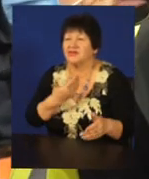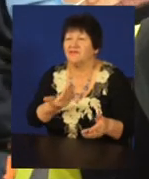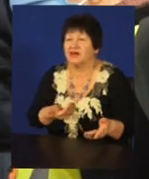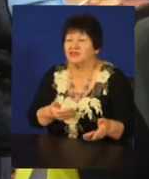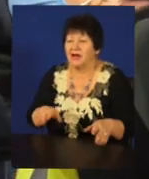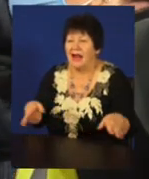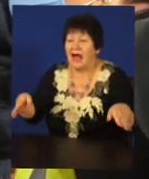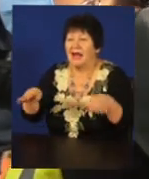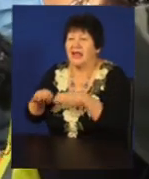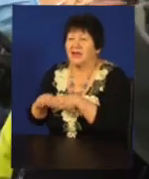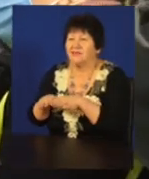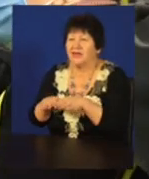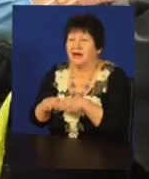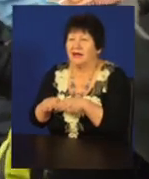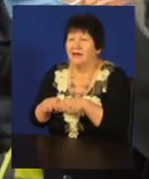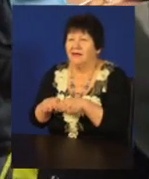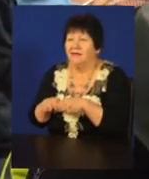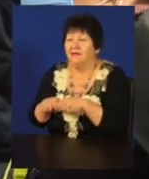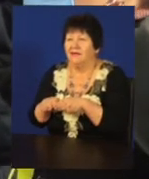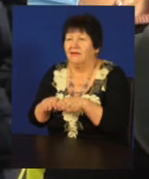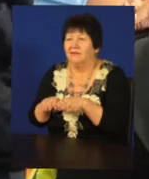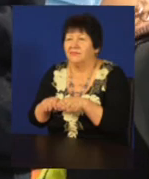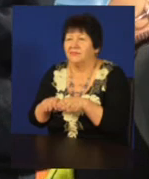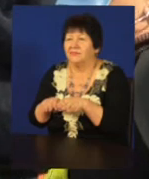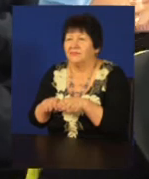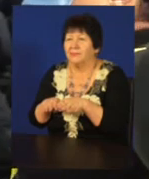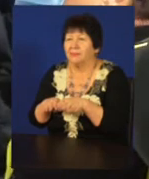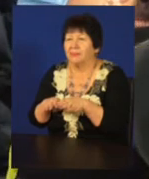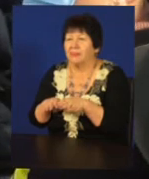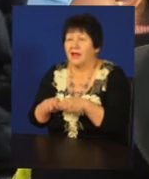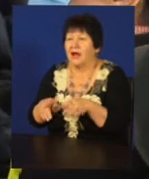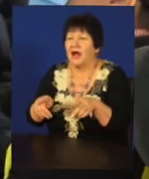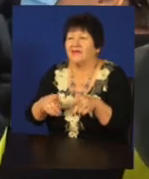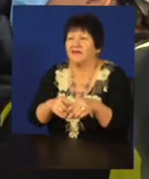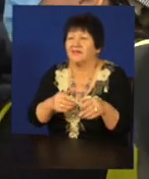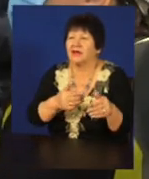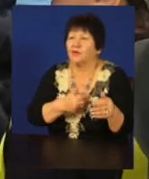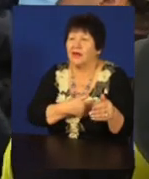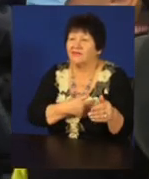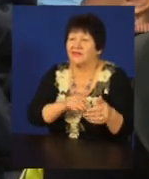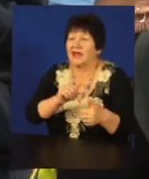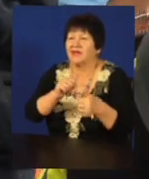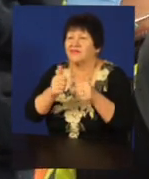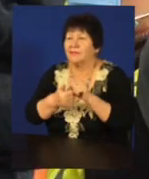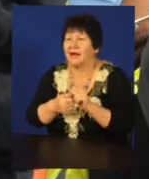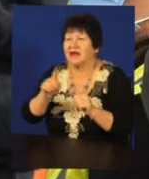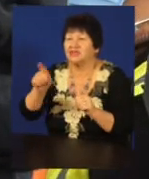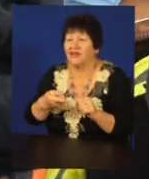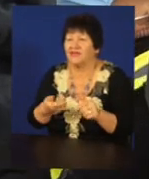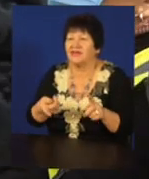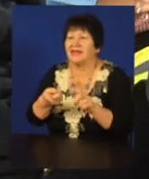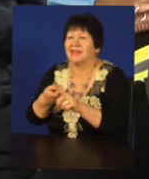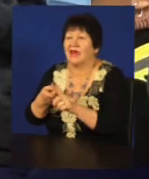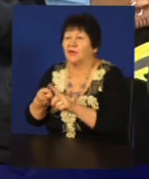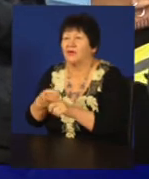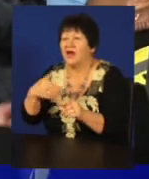de municipiu? Adică lobați într-un fel sau împingeți această doleanță de a schimba cerințele față de conectare